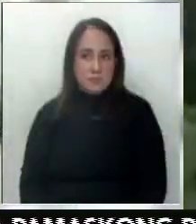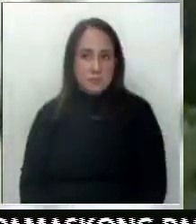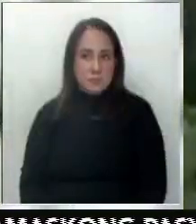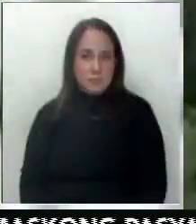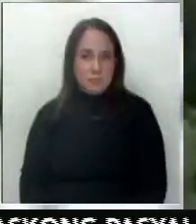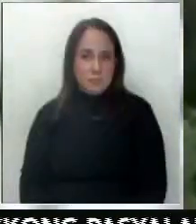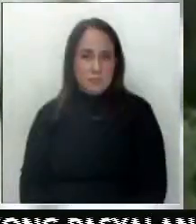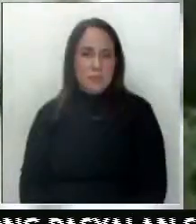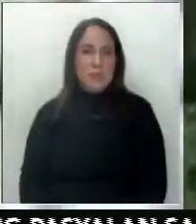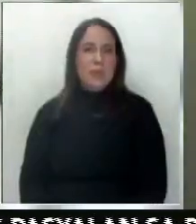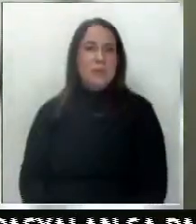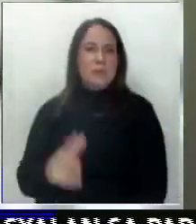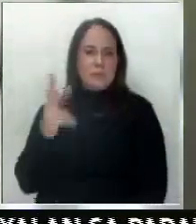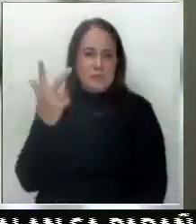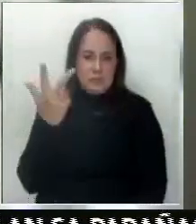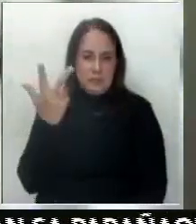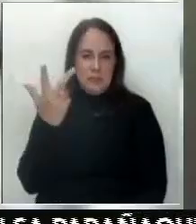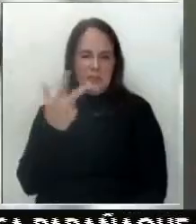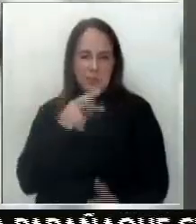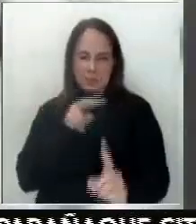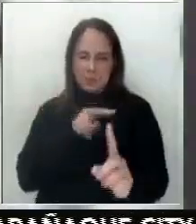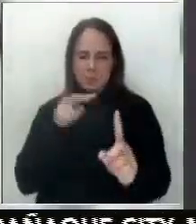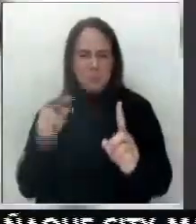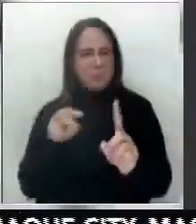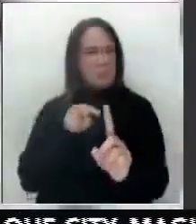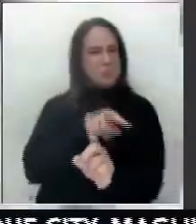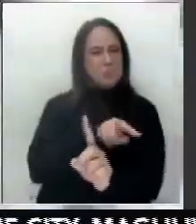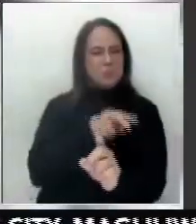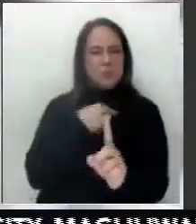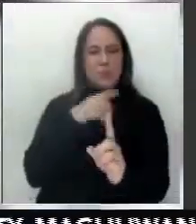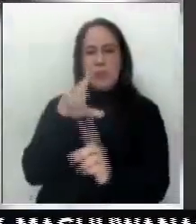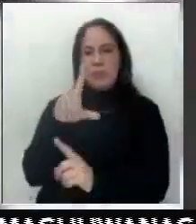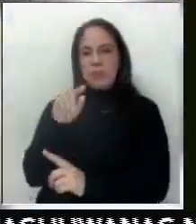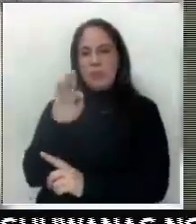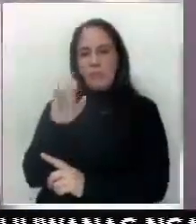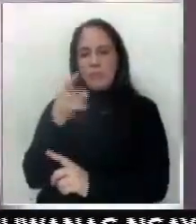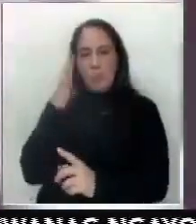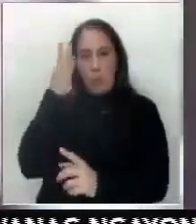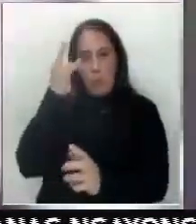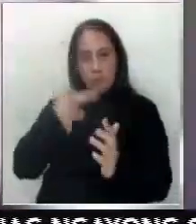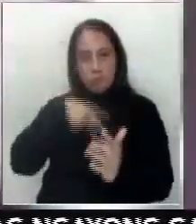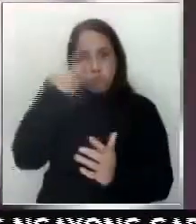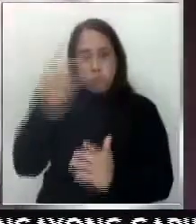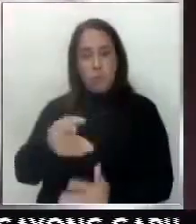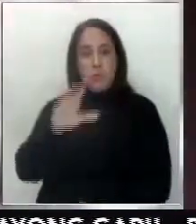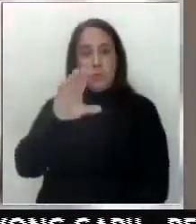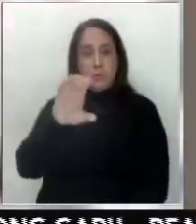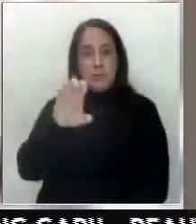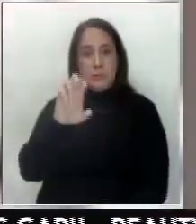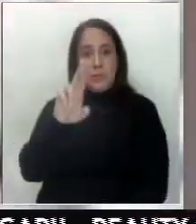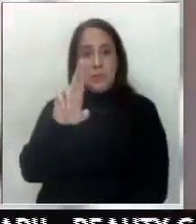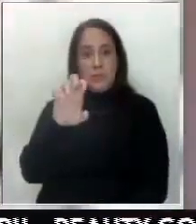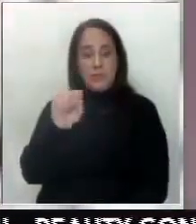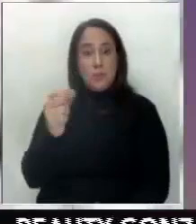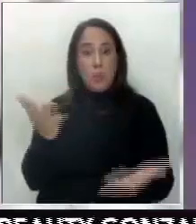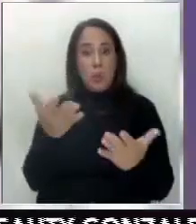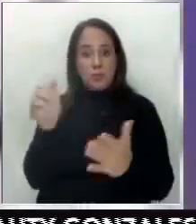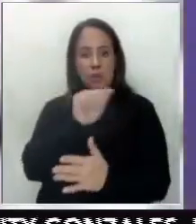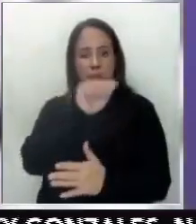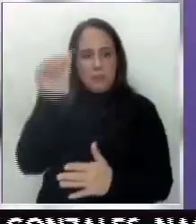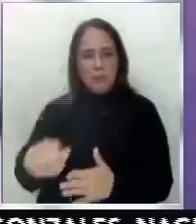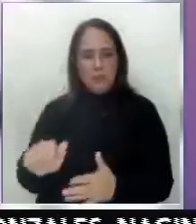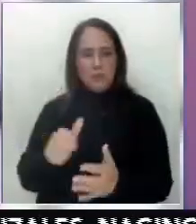Tatlong anggulo ang tinitingnan sa imbestigasyon ng LTFRB sa pagkakahulog ng Ceres bus liner sa Bangin sa Antique. Una, kung